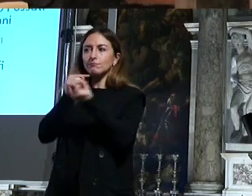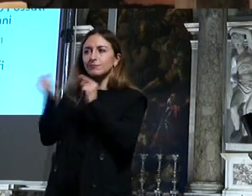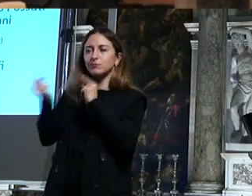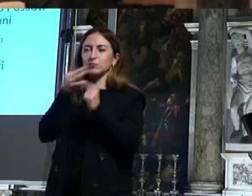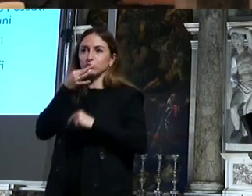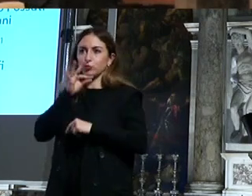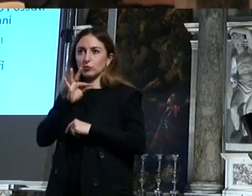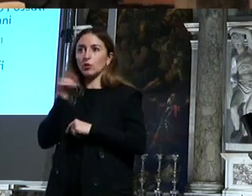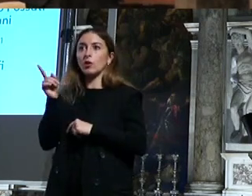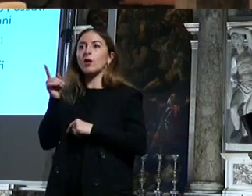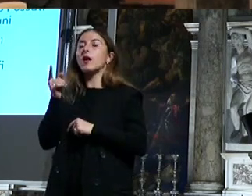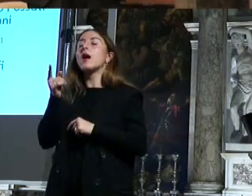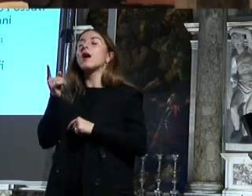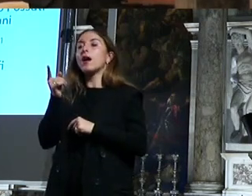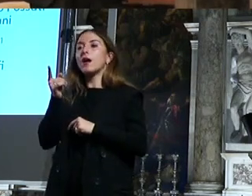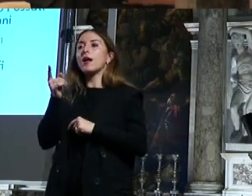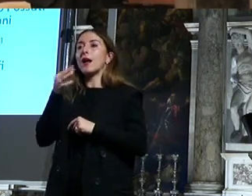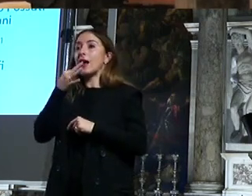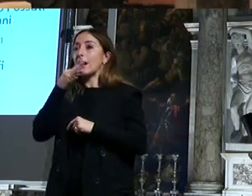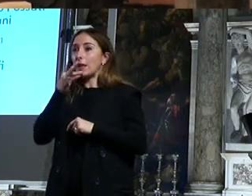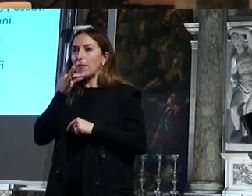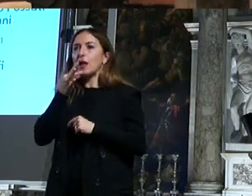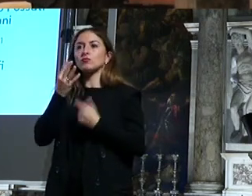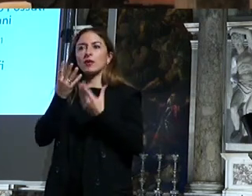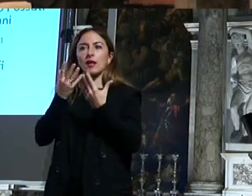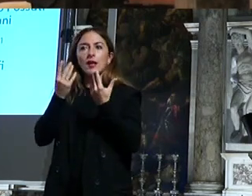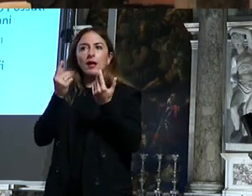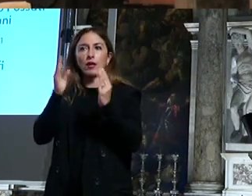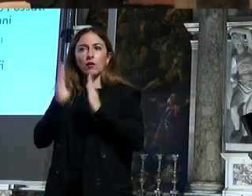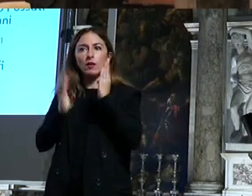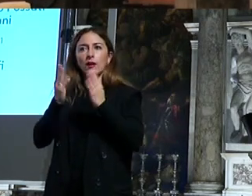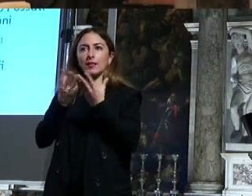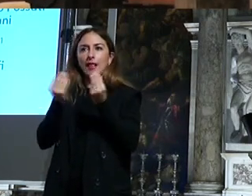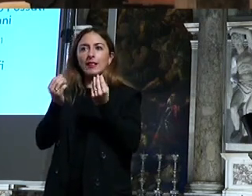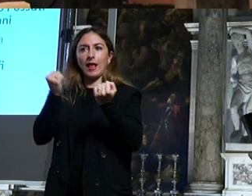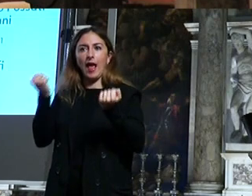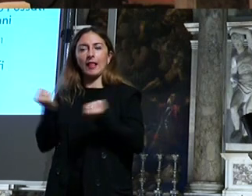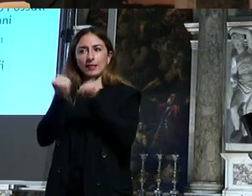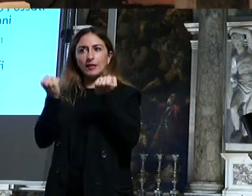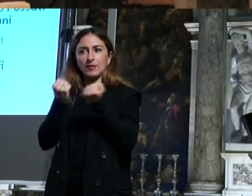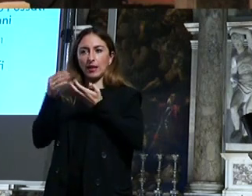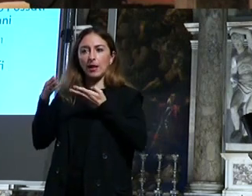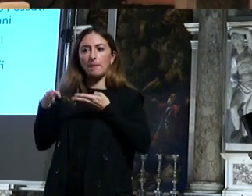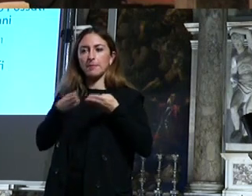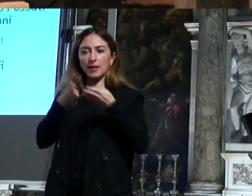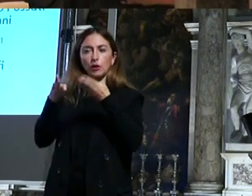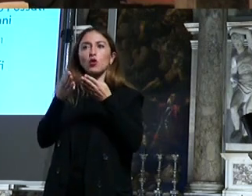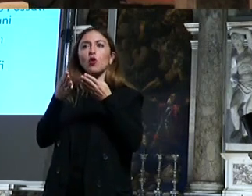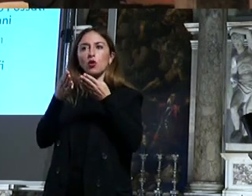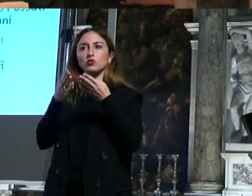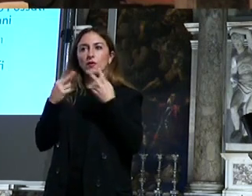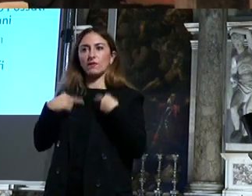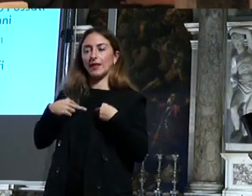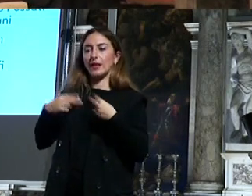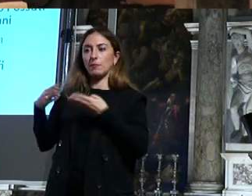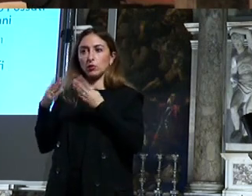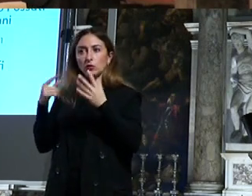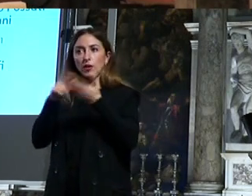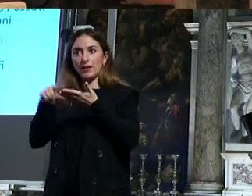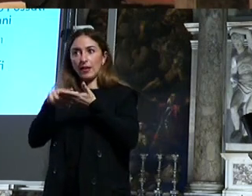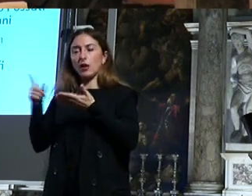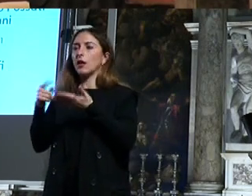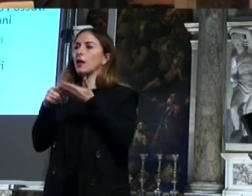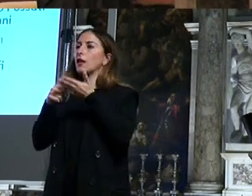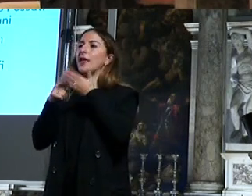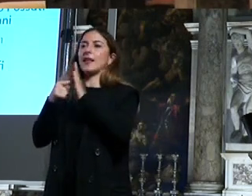sua capacità di confrontarsi con le tante alterità incontrate nel proprio percorso di vita e letterario si propone come un esempio